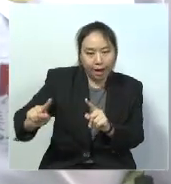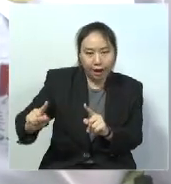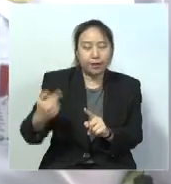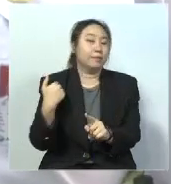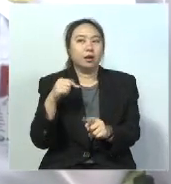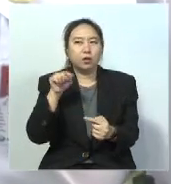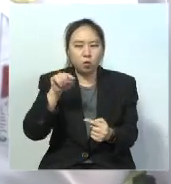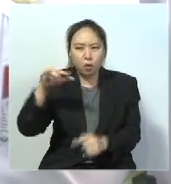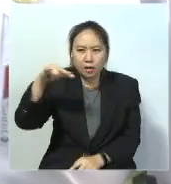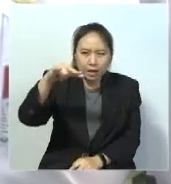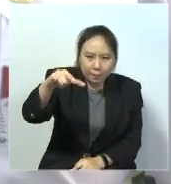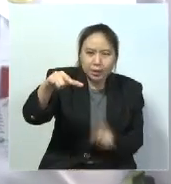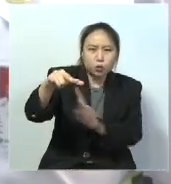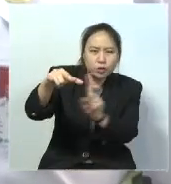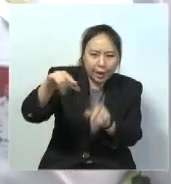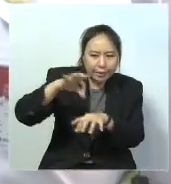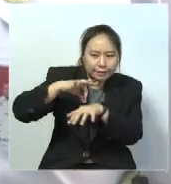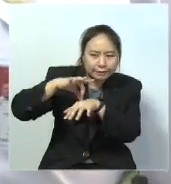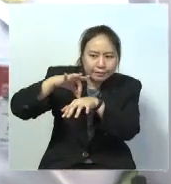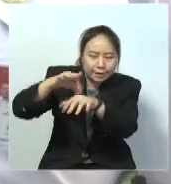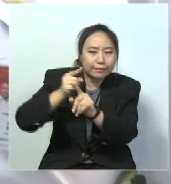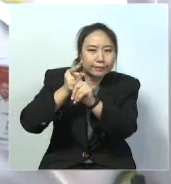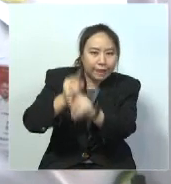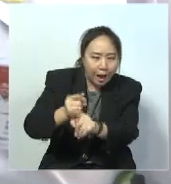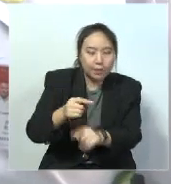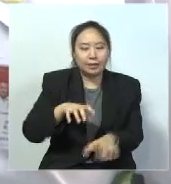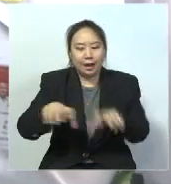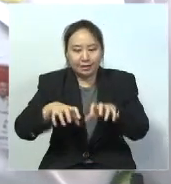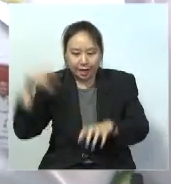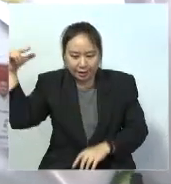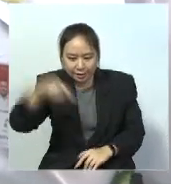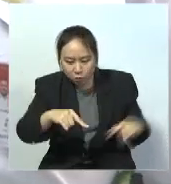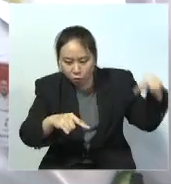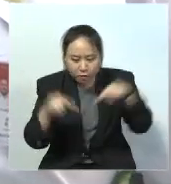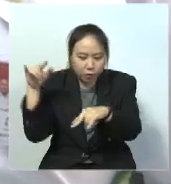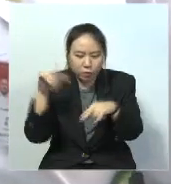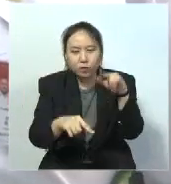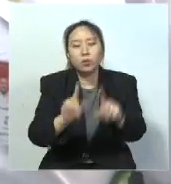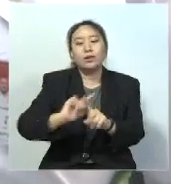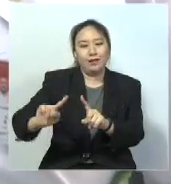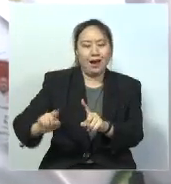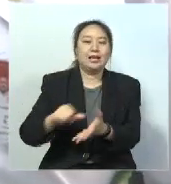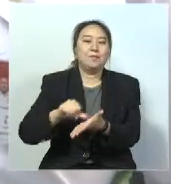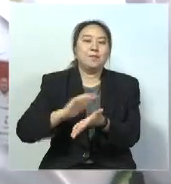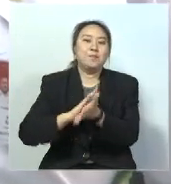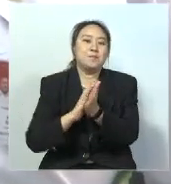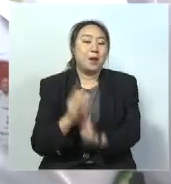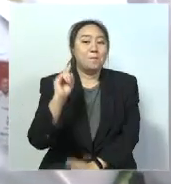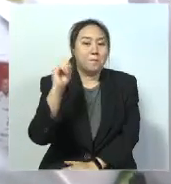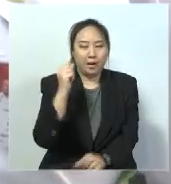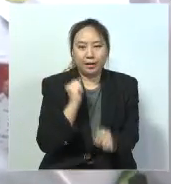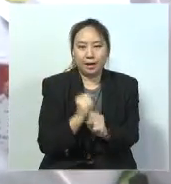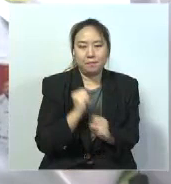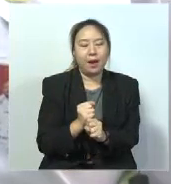ตามอากาศยานและระบบการบริหารการจราจรทางอากาศเพราะฉะนั้นนะคะพอปรับใหม่แบบนี้เนี่ยก็จะทำให้การทำ